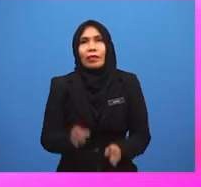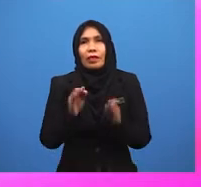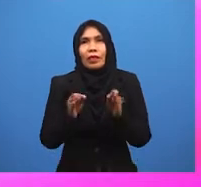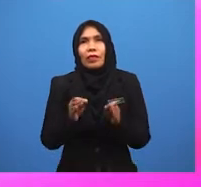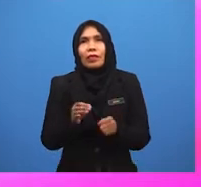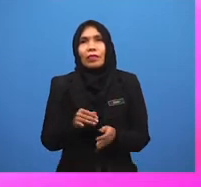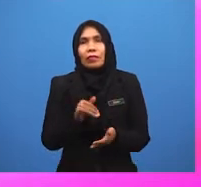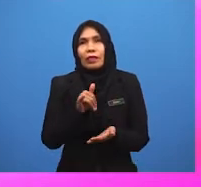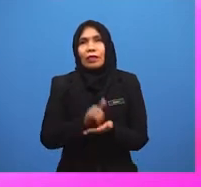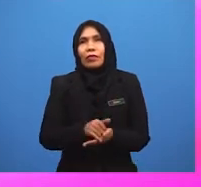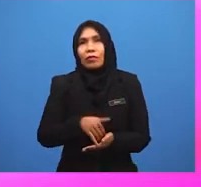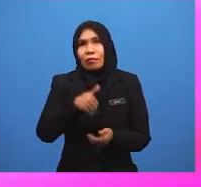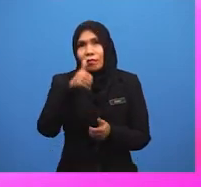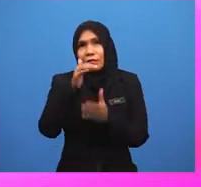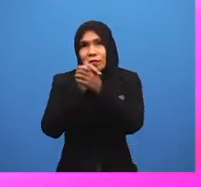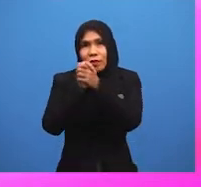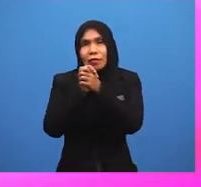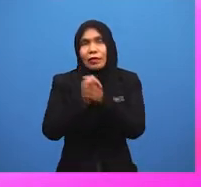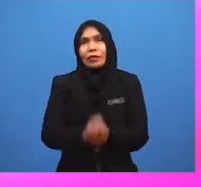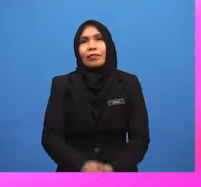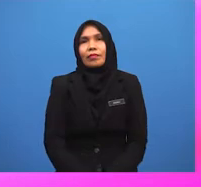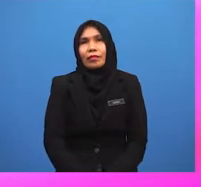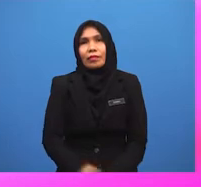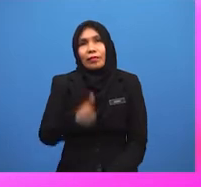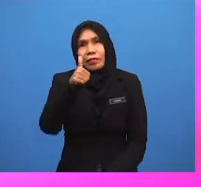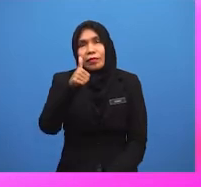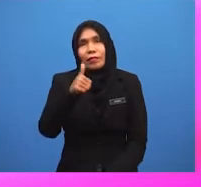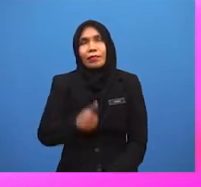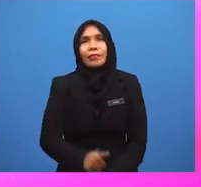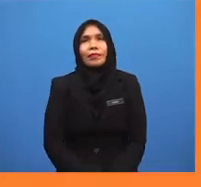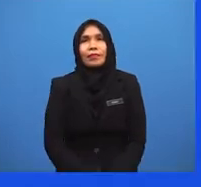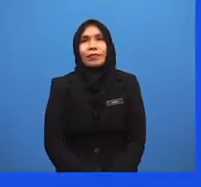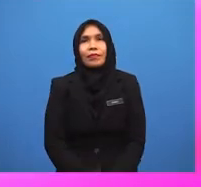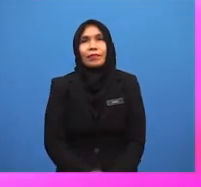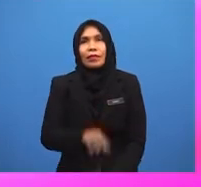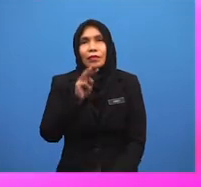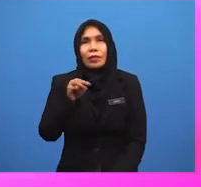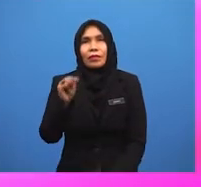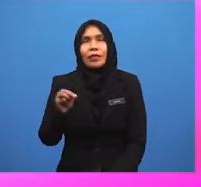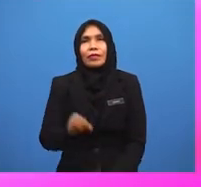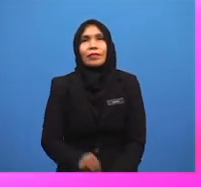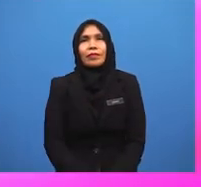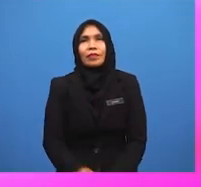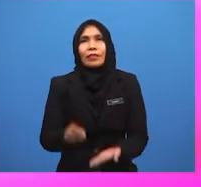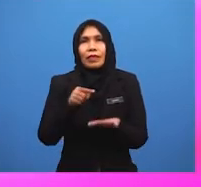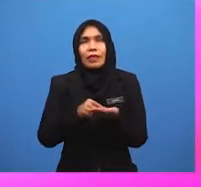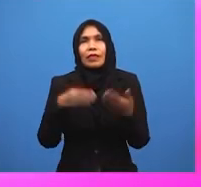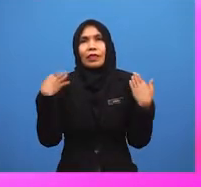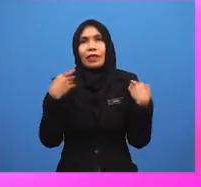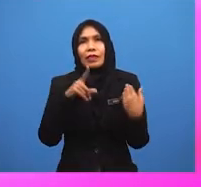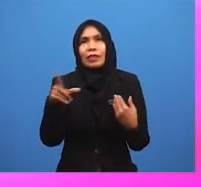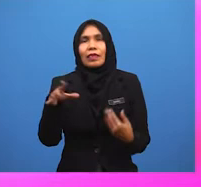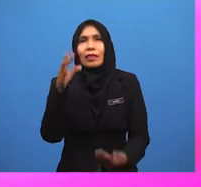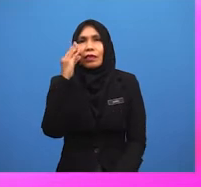Kalau begitu, syabas. Anda murid yang terbaik. Murid-murid, ini